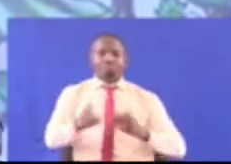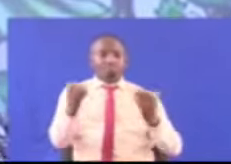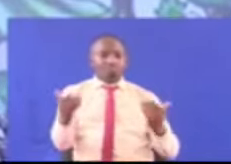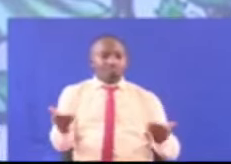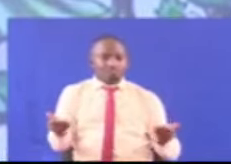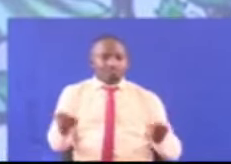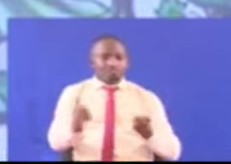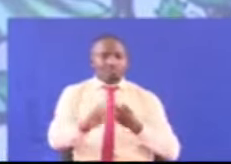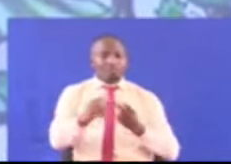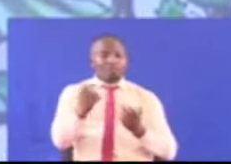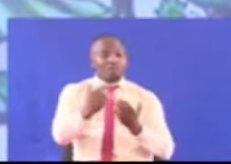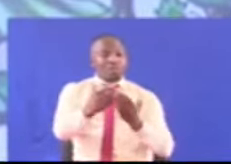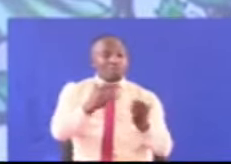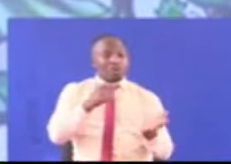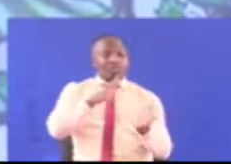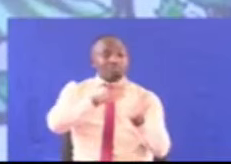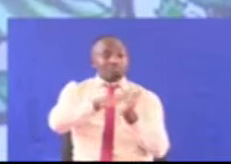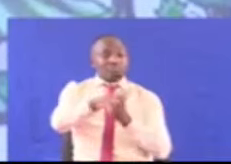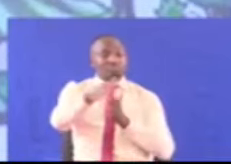Sasa